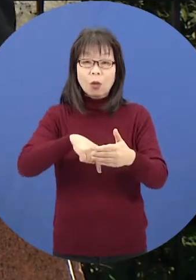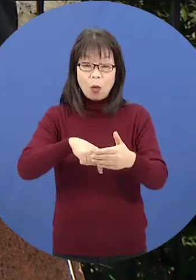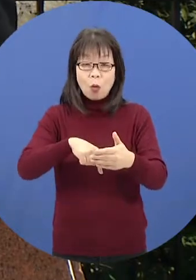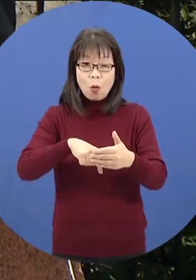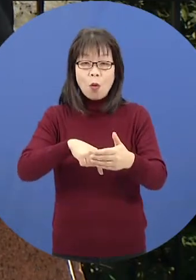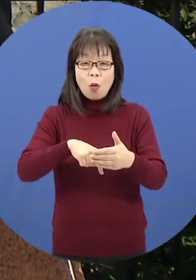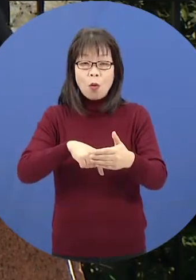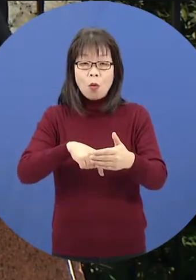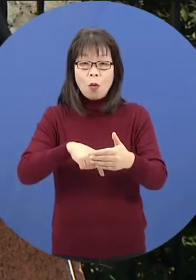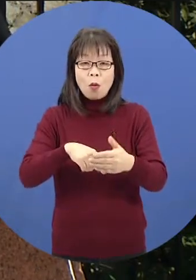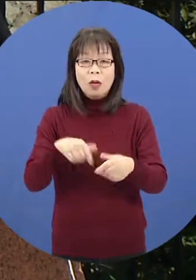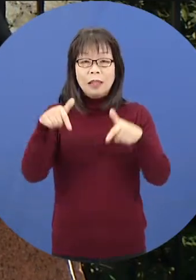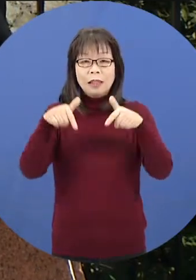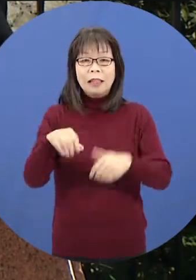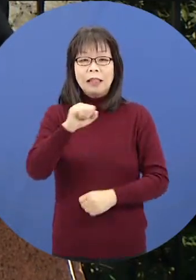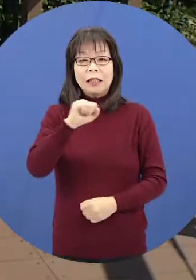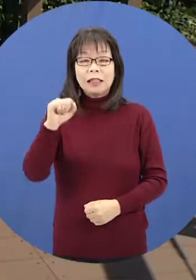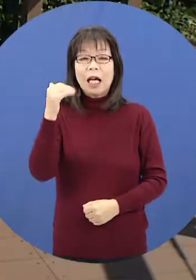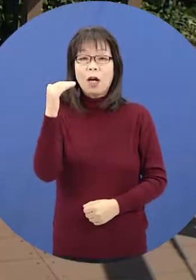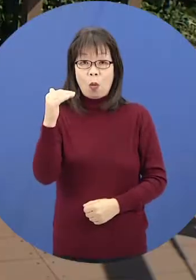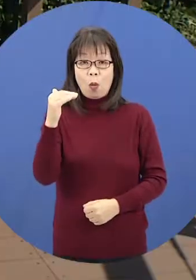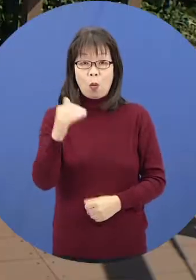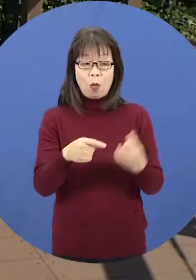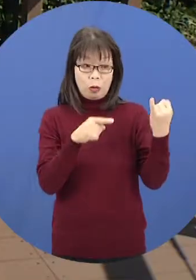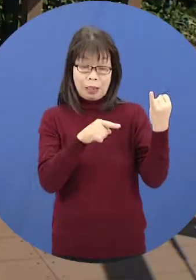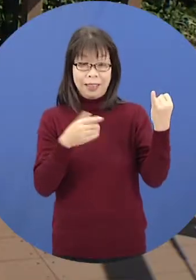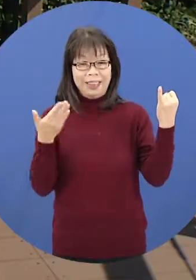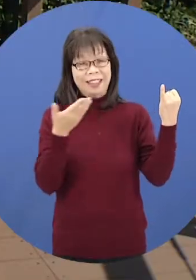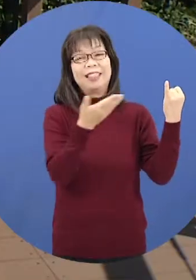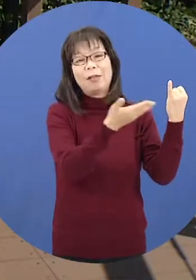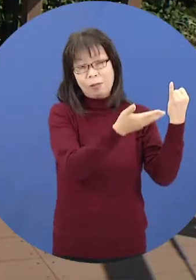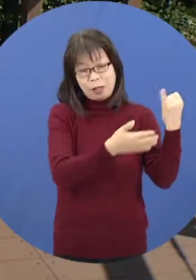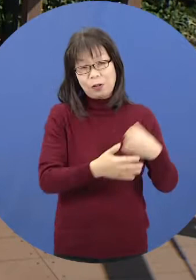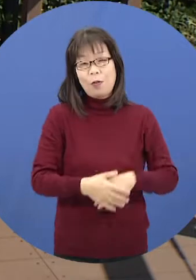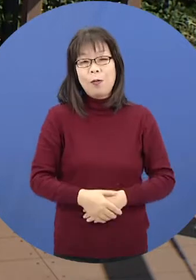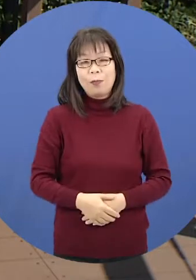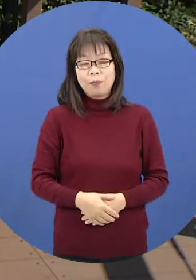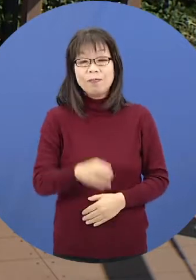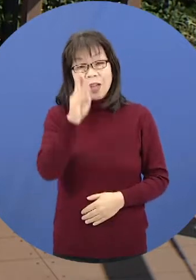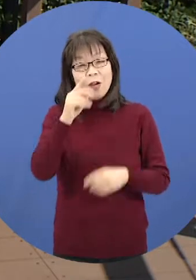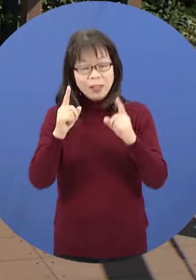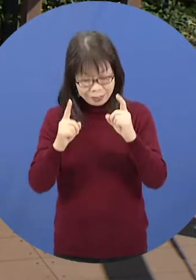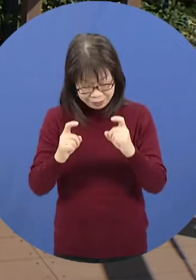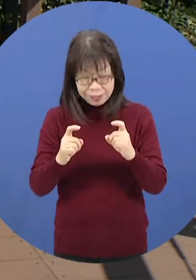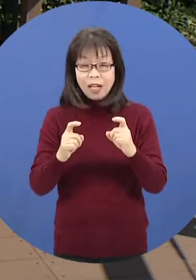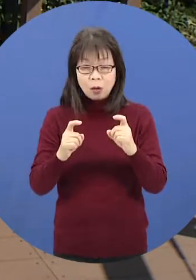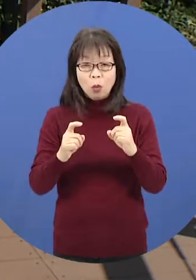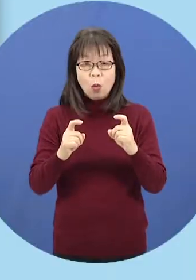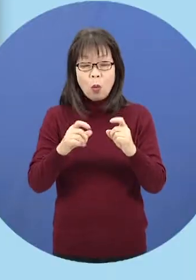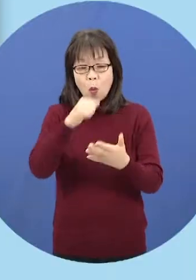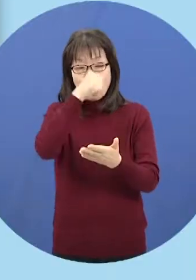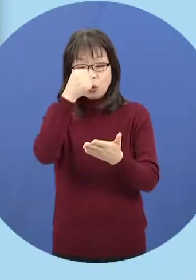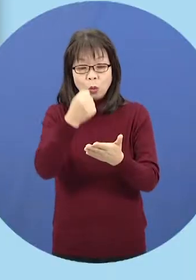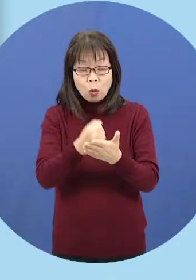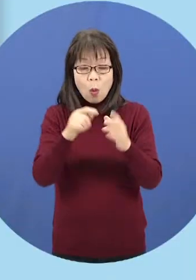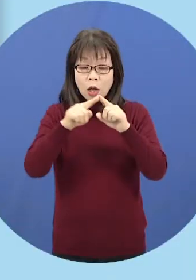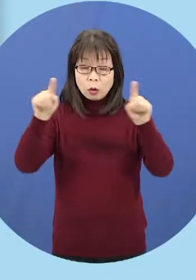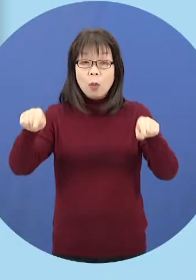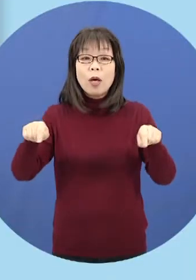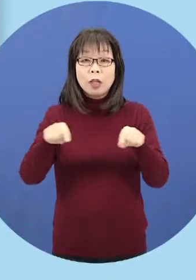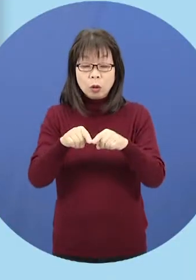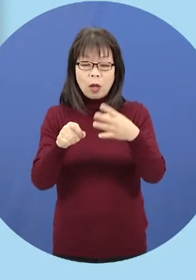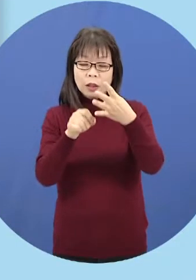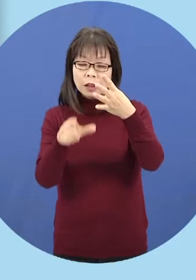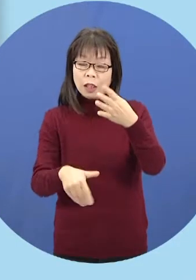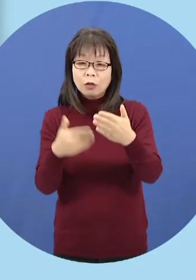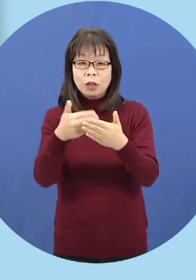の西迫さんに聞いてみましょう。 こんにちは。 こんにちは。 日本本土4局踏破証明書は4月にデザインをリニューアル